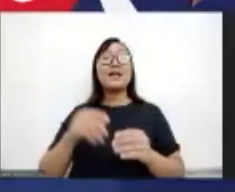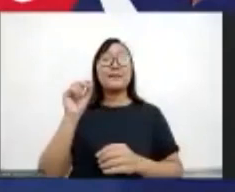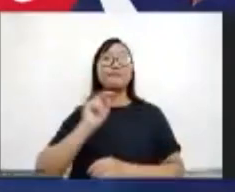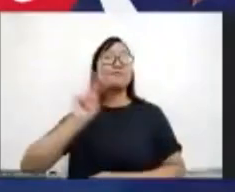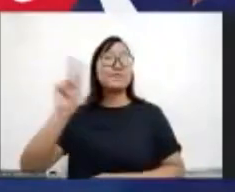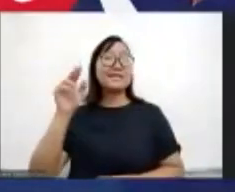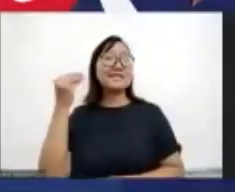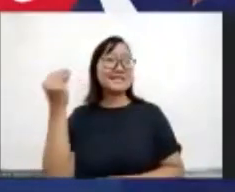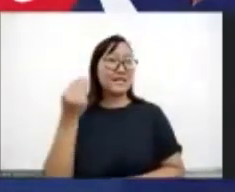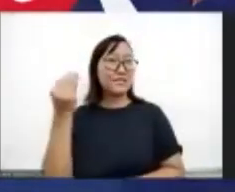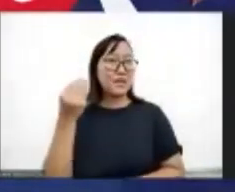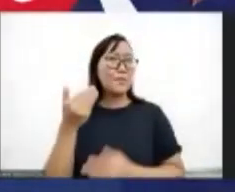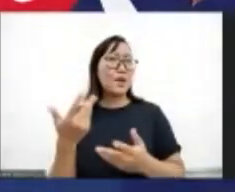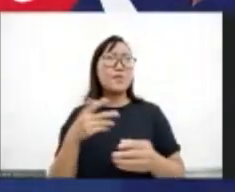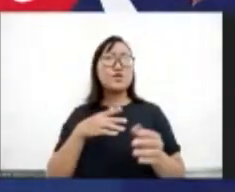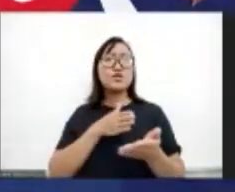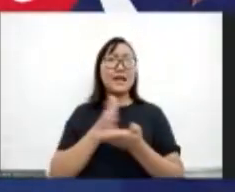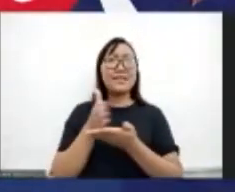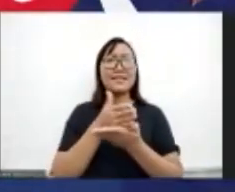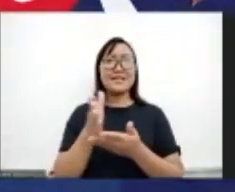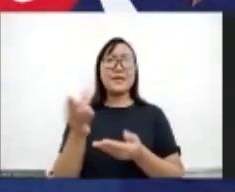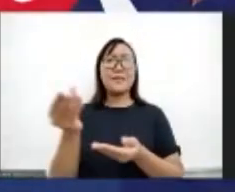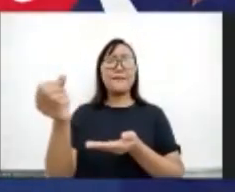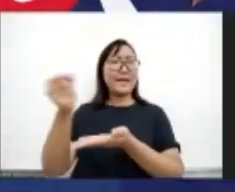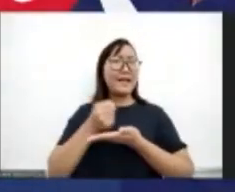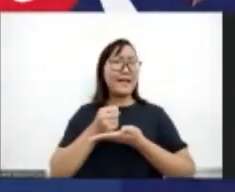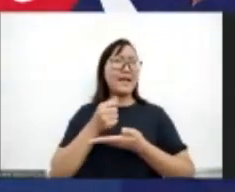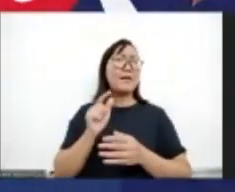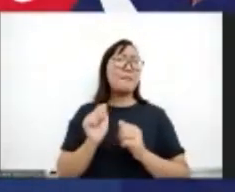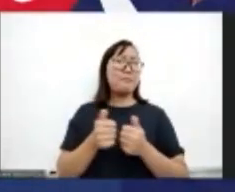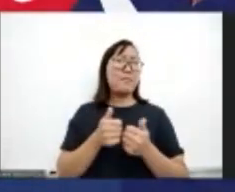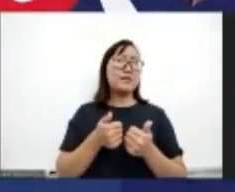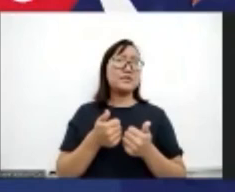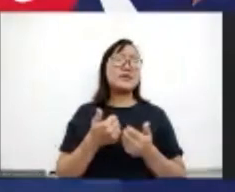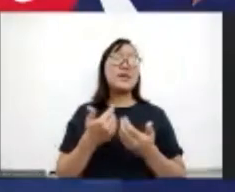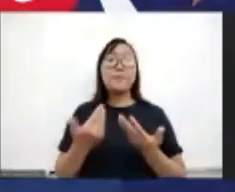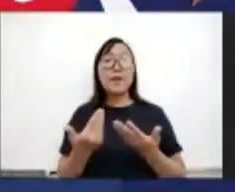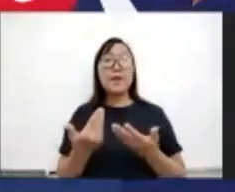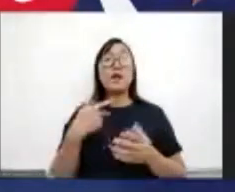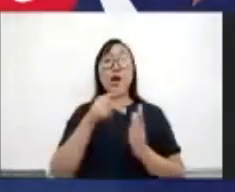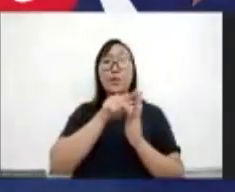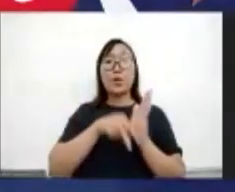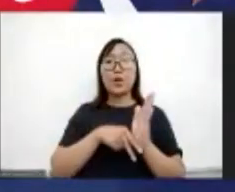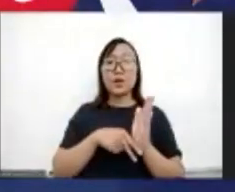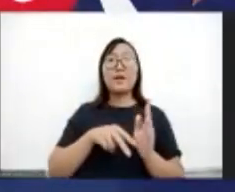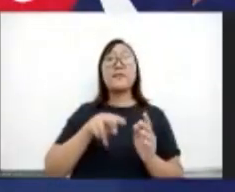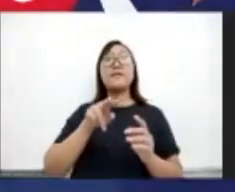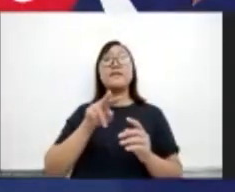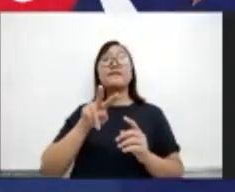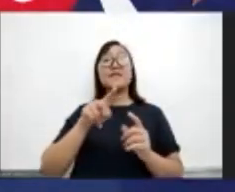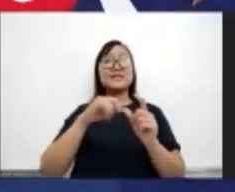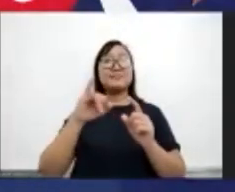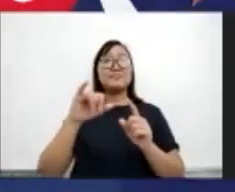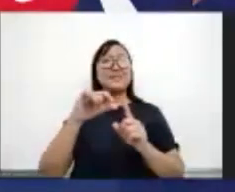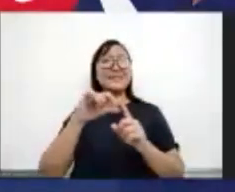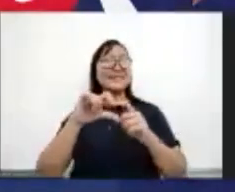bagaimana membuat strategi pendanaan program PC yang baik dan bagaimana dapat mensinergikan program VCT di Indonesia agar menjadi